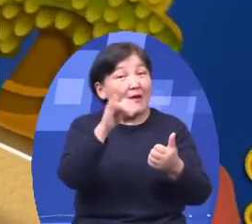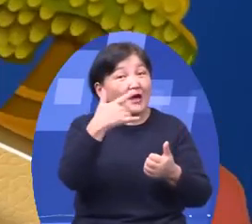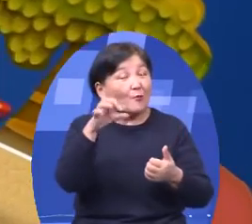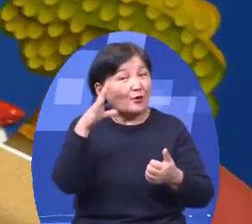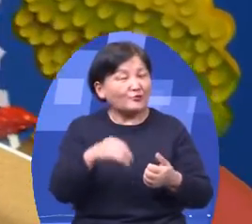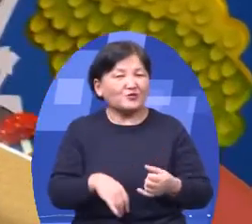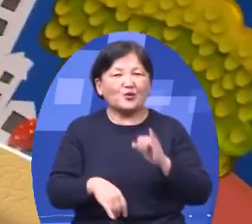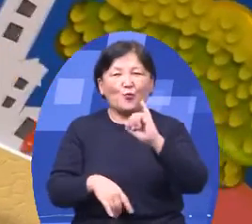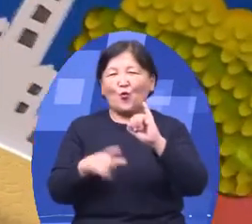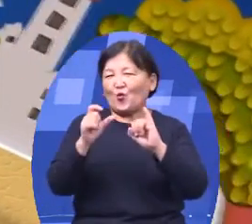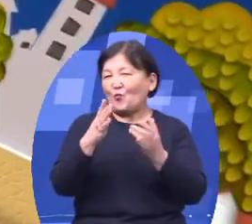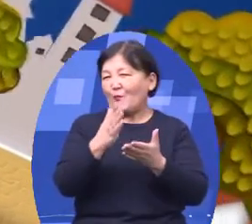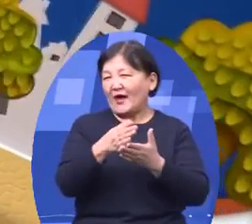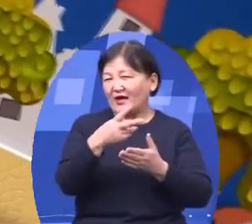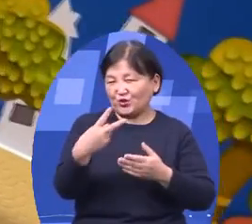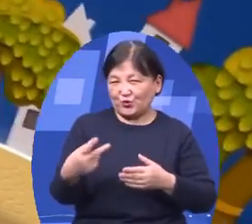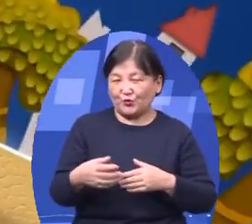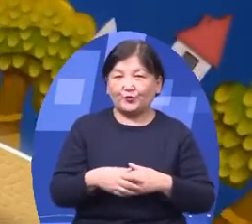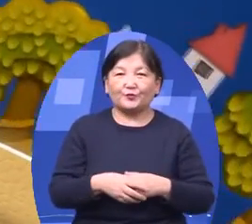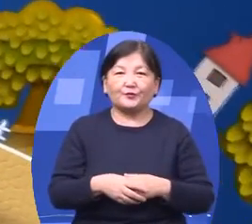боловч муу хүн бас байдгийн байна.